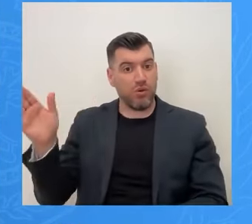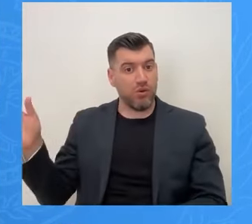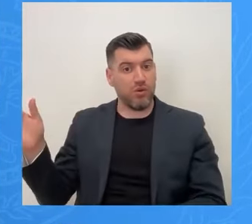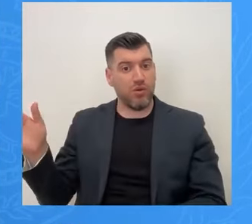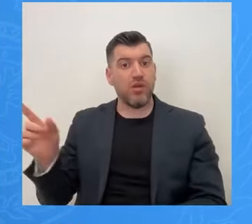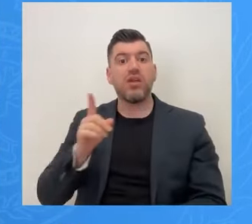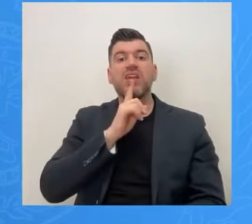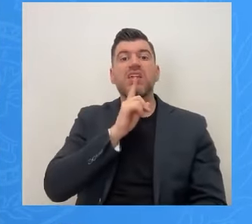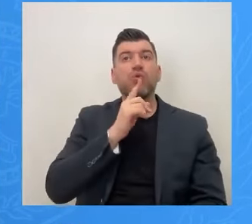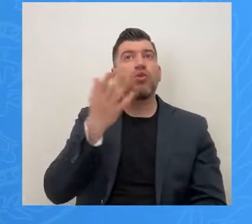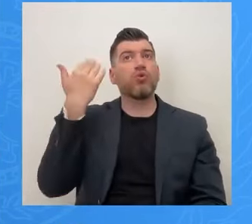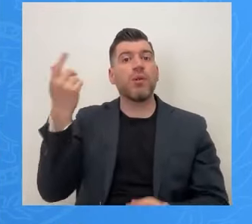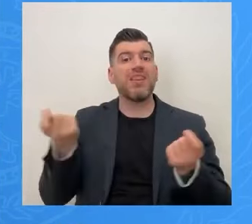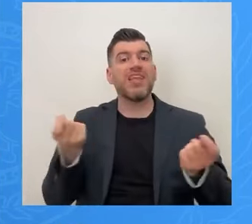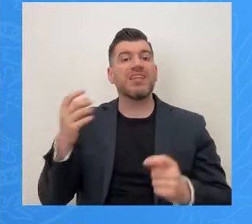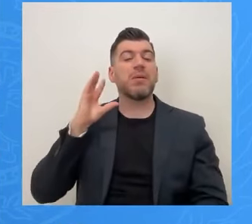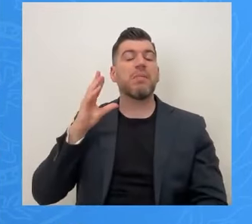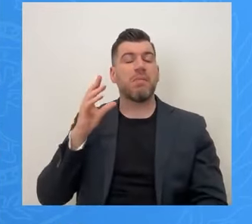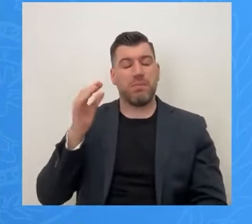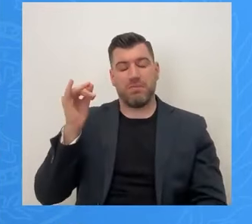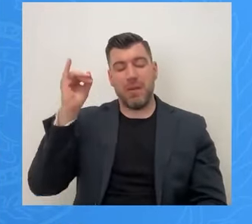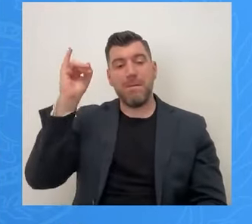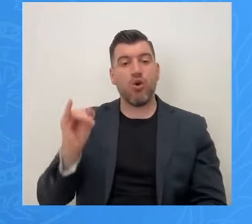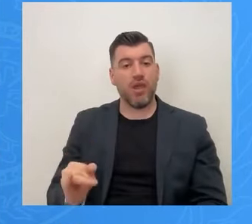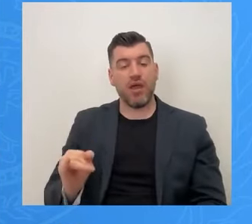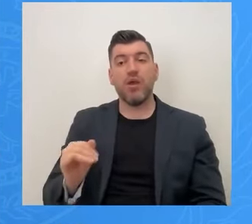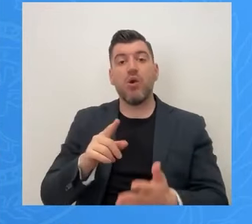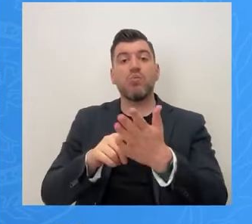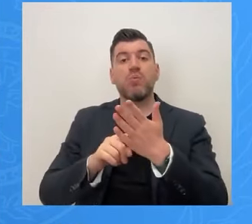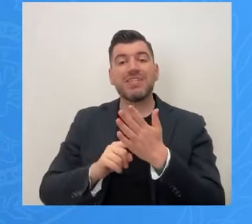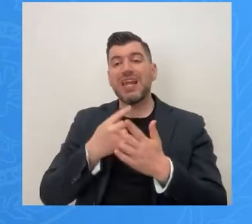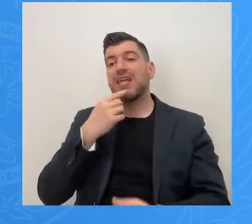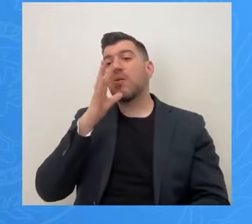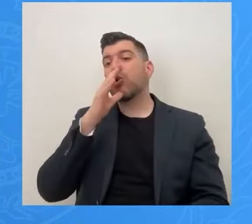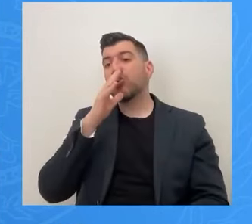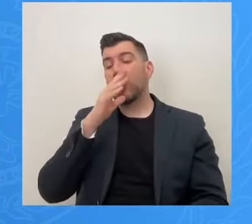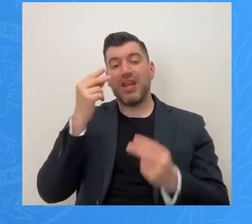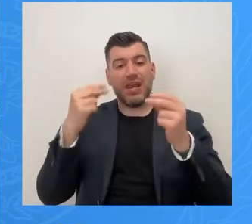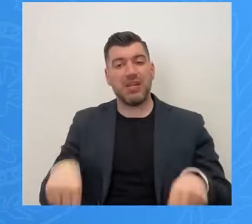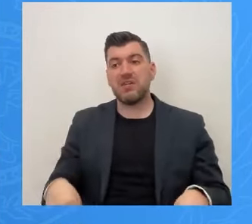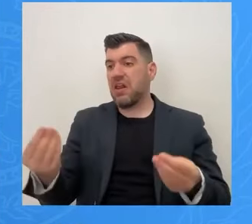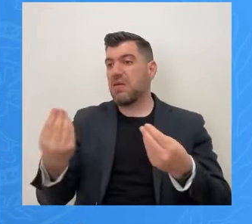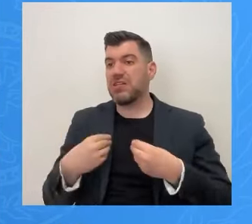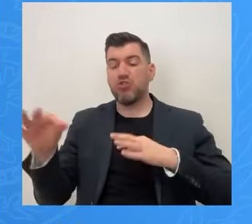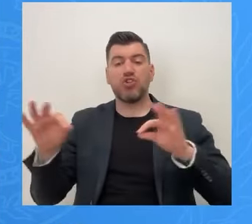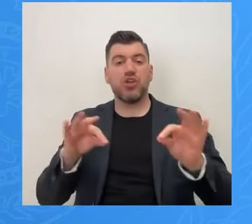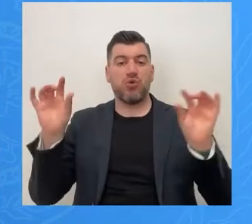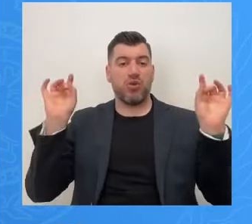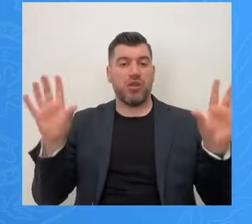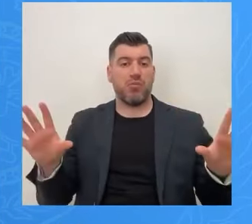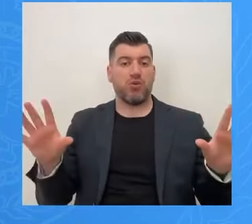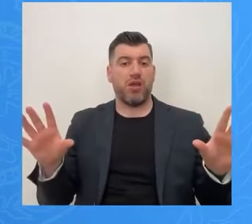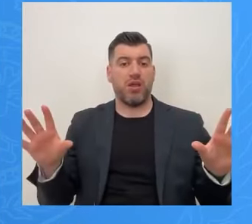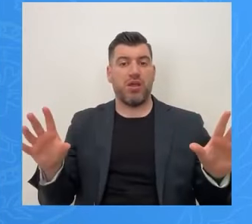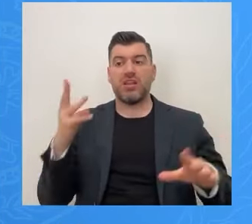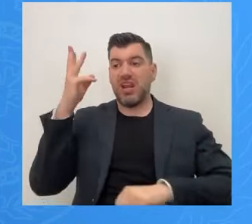Μπακογιάννη, που μας εμφάνιζε και τότε ως προσωρινή λύση, χωρίς να μας δώσει ούτε ένα σχέδιο, ούτε ένα.